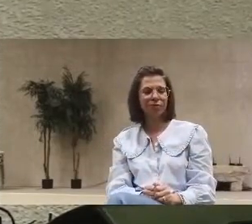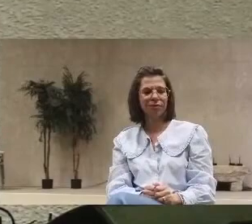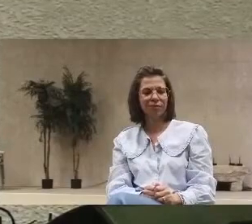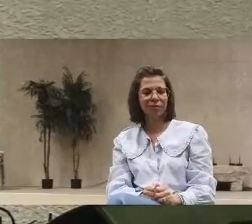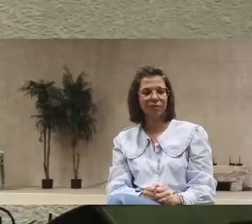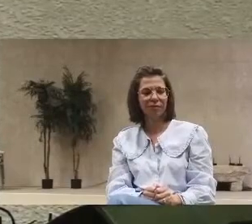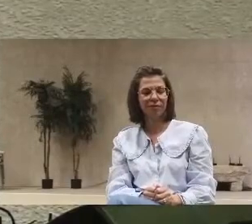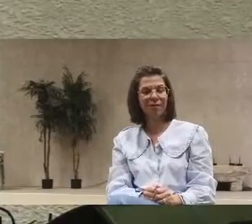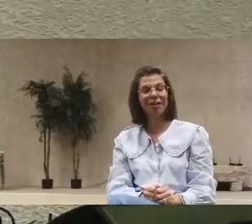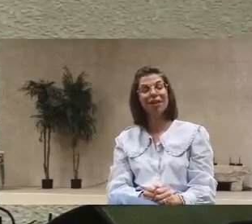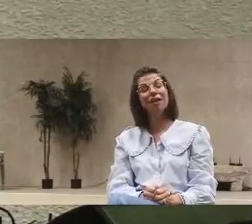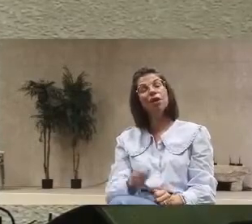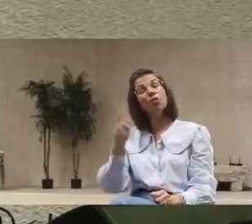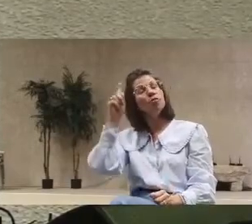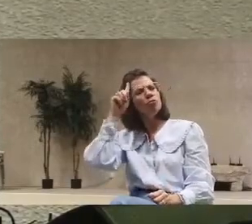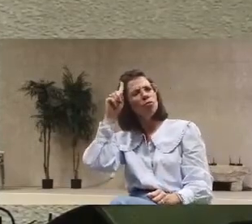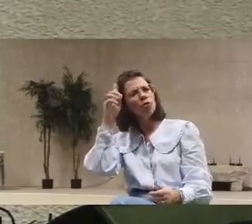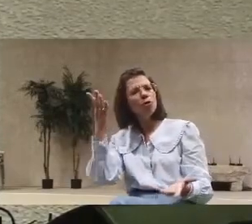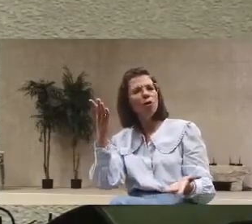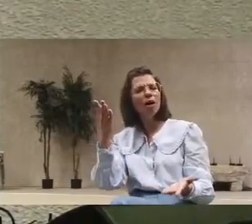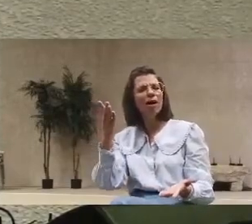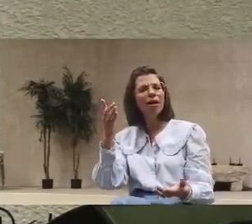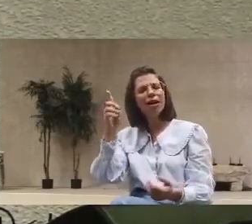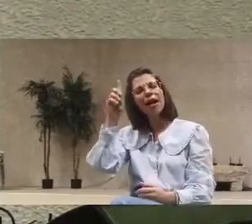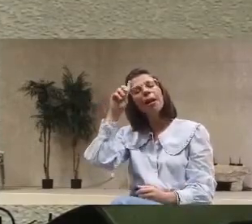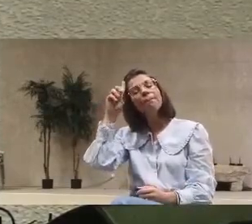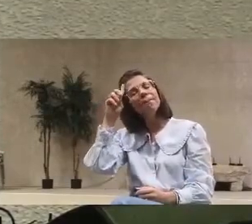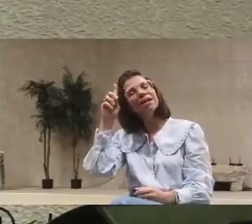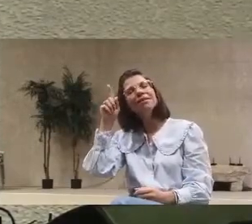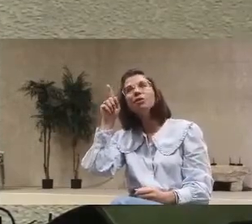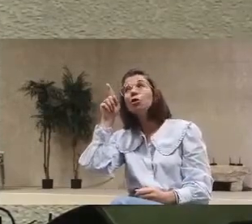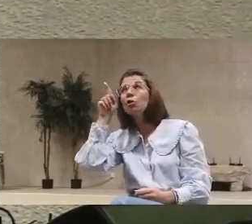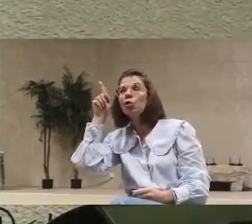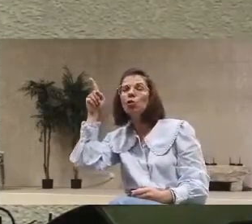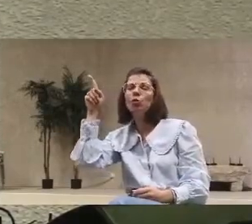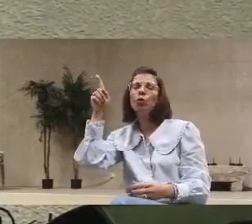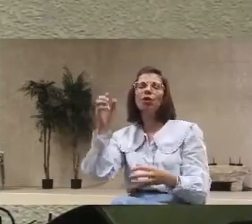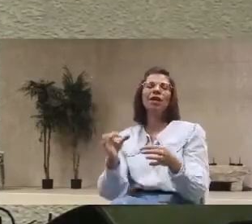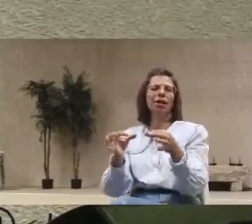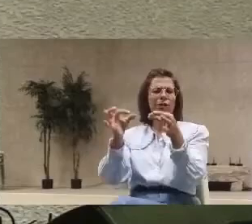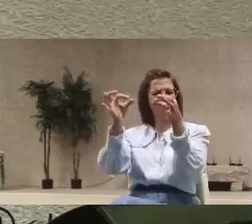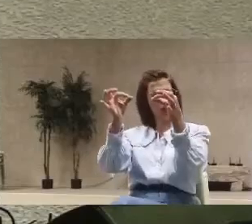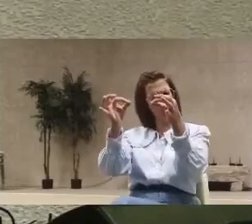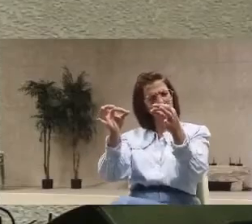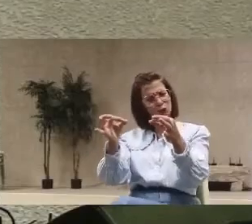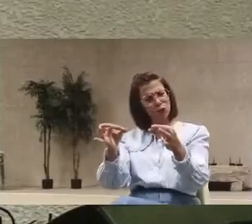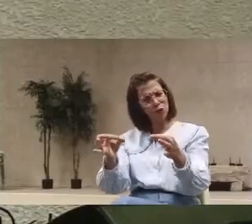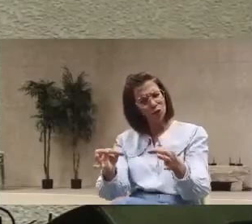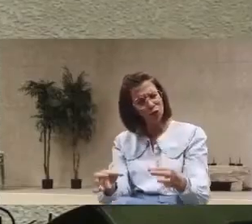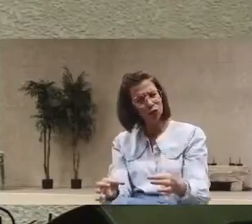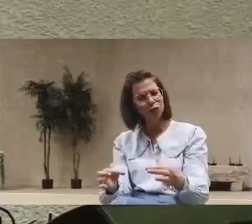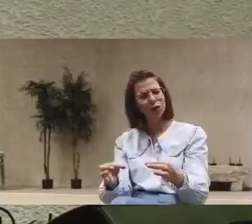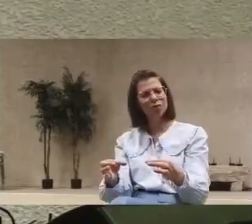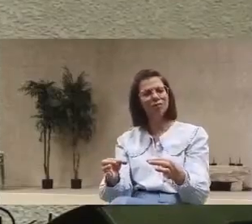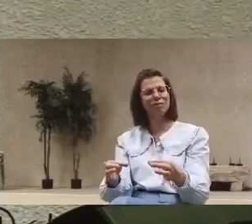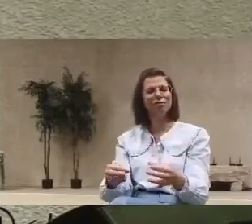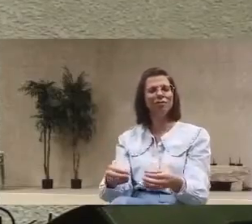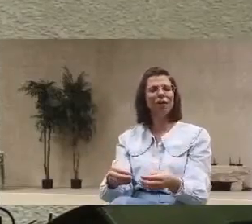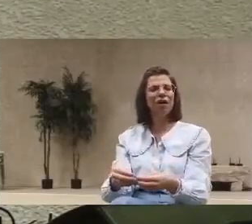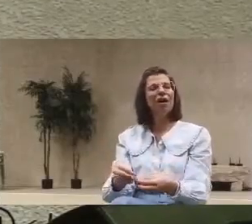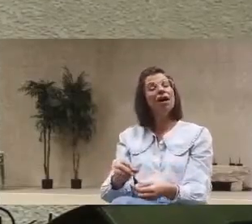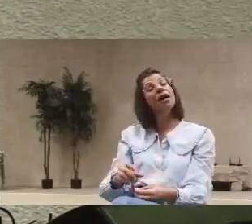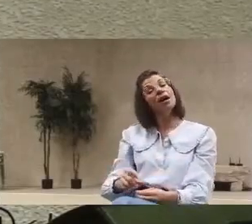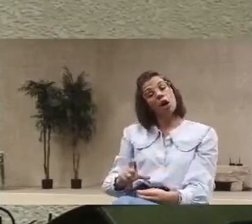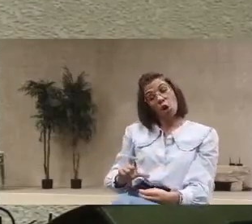de la justice sera la paix. » La paix est souvent une conséquence de la justice. Quand il n'y a pas de